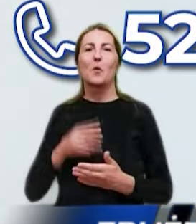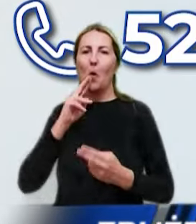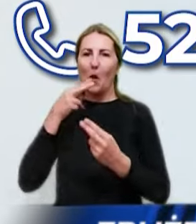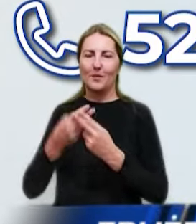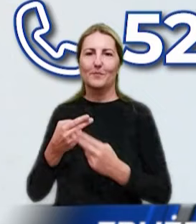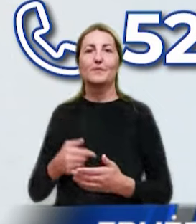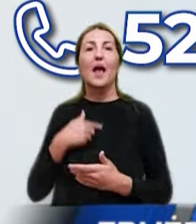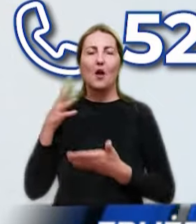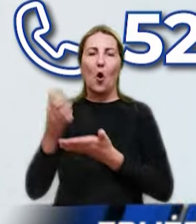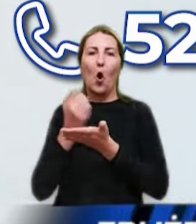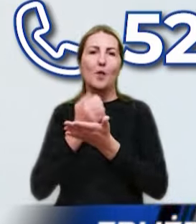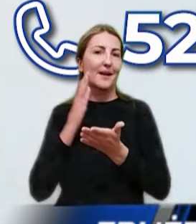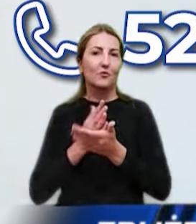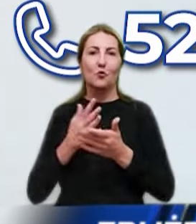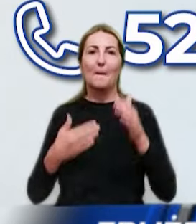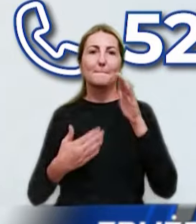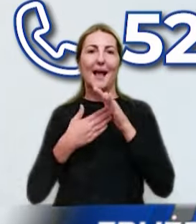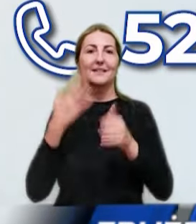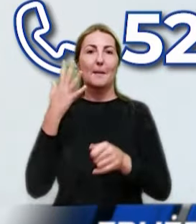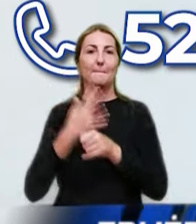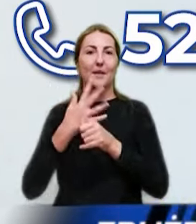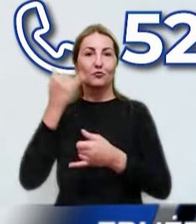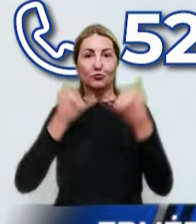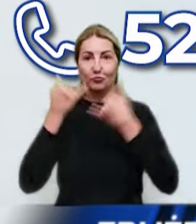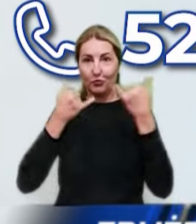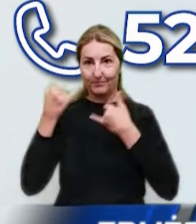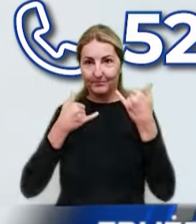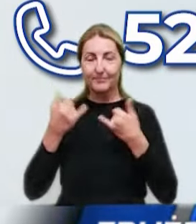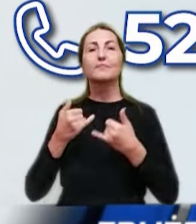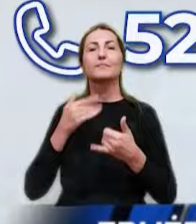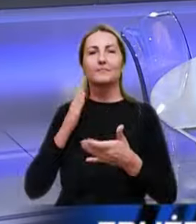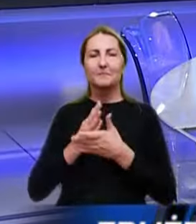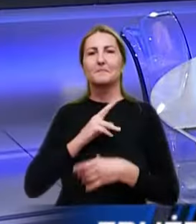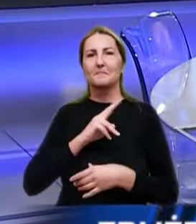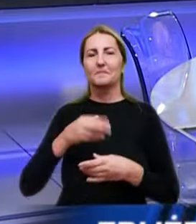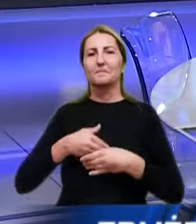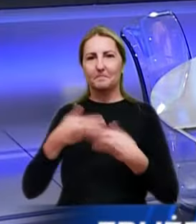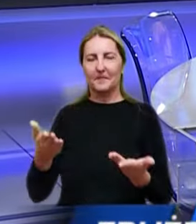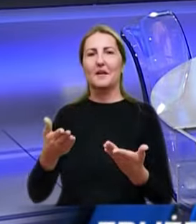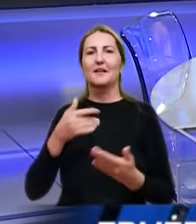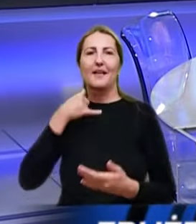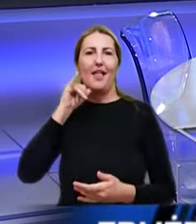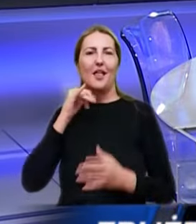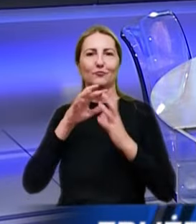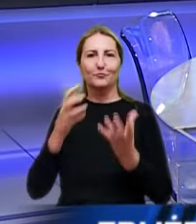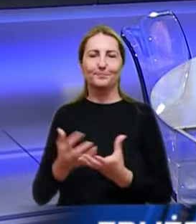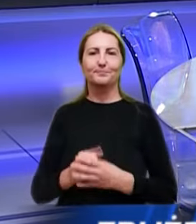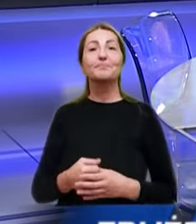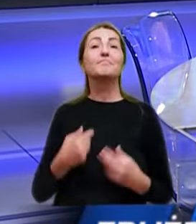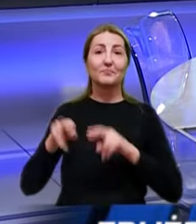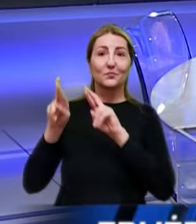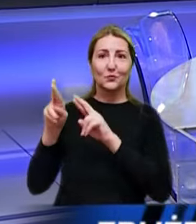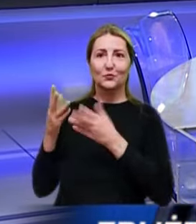50 telefonów, do 50 z Państwa trafi jedna z gęsich tuszek. Trzymamy kciuki. A teraz czas